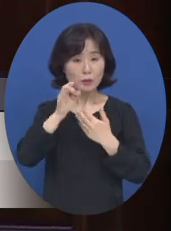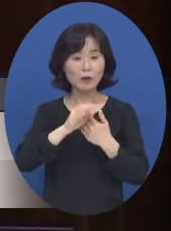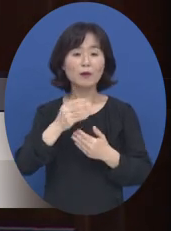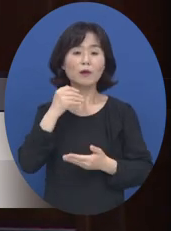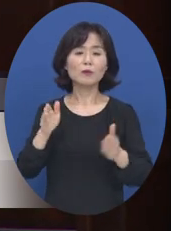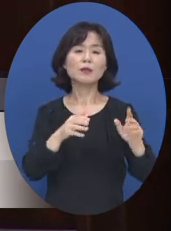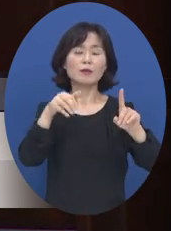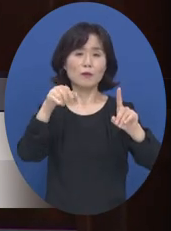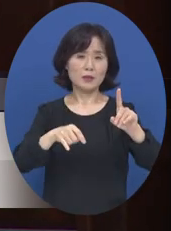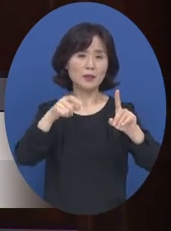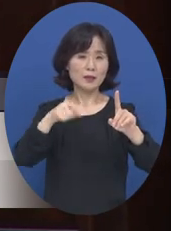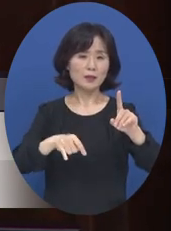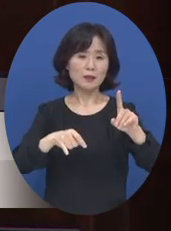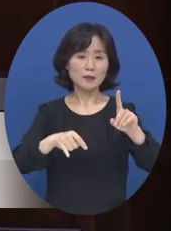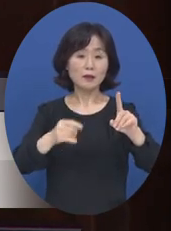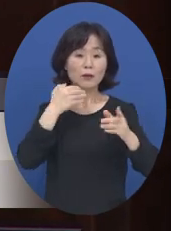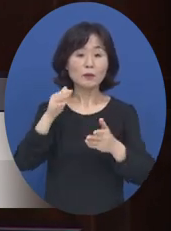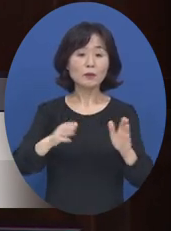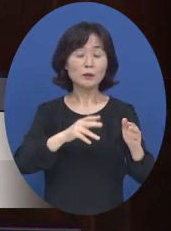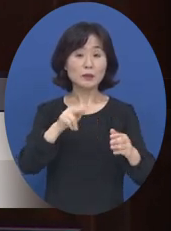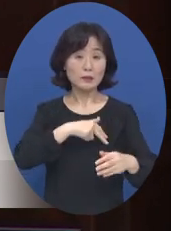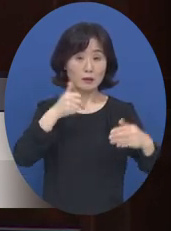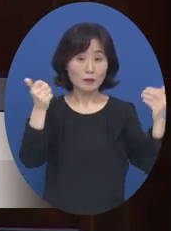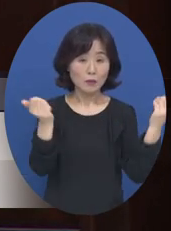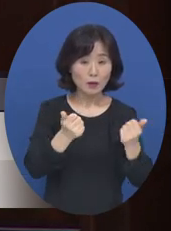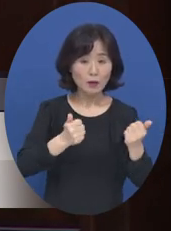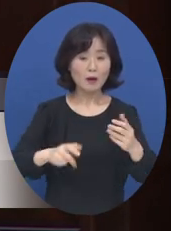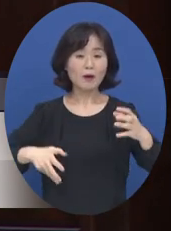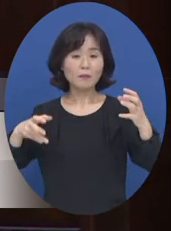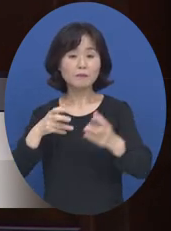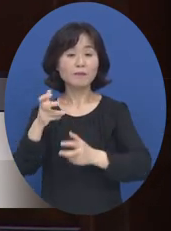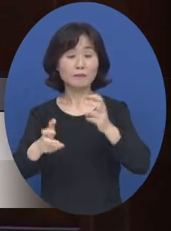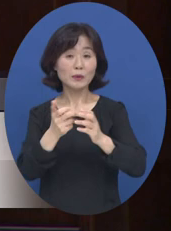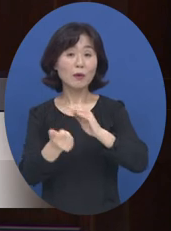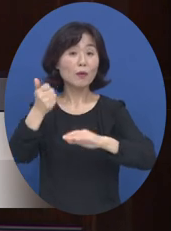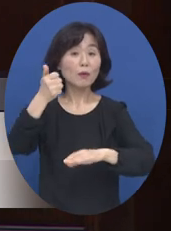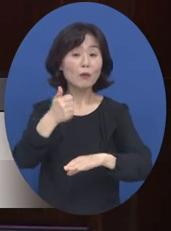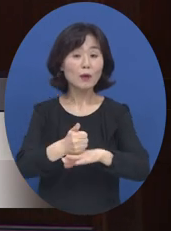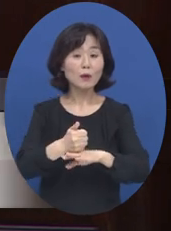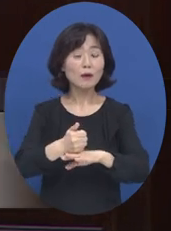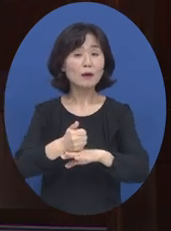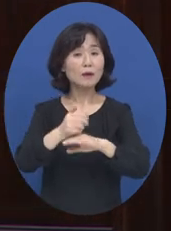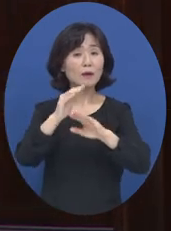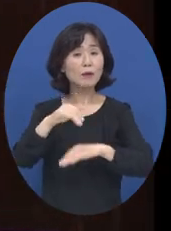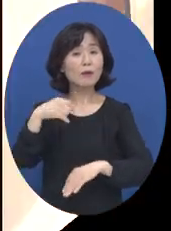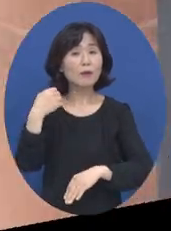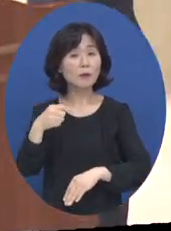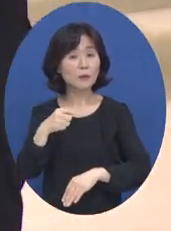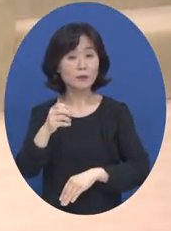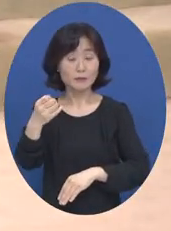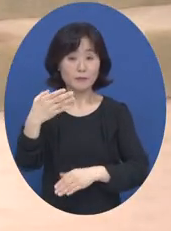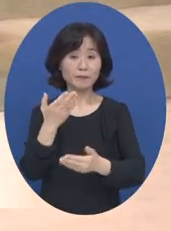있는데 경기도의회와 협치사업의 성과에 대하여 말씀해 주시기 바랍니다.